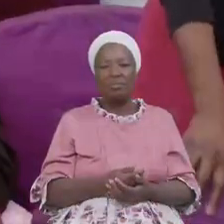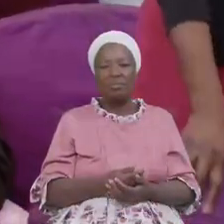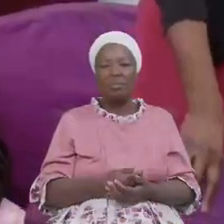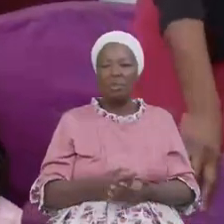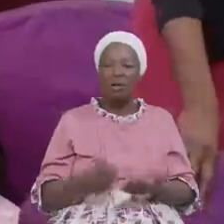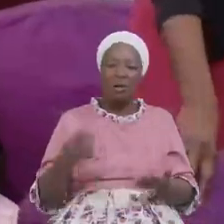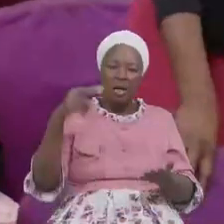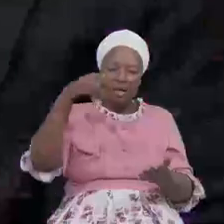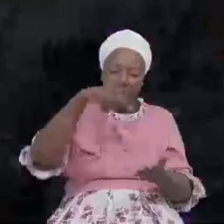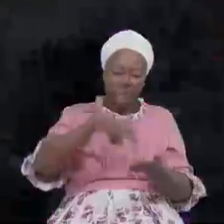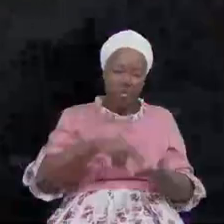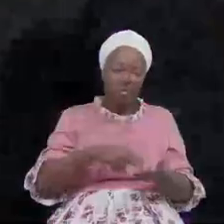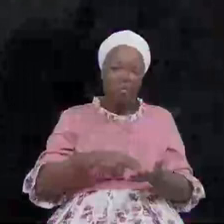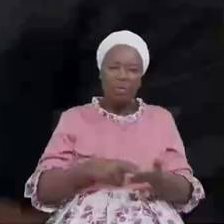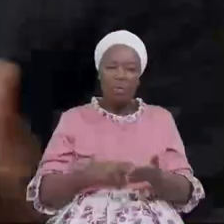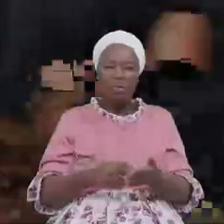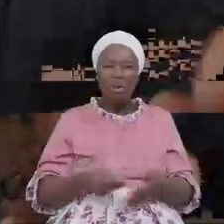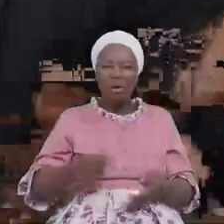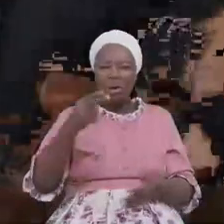Levez-vous et montez plus haut.